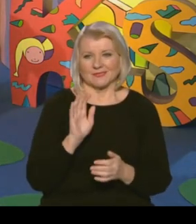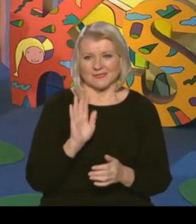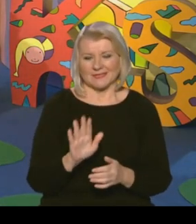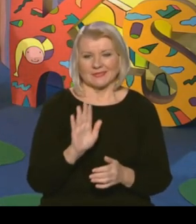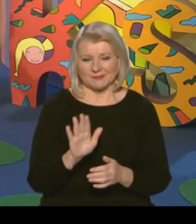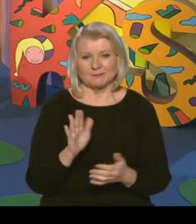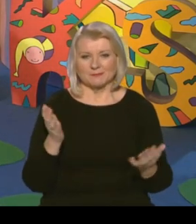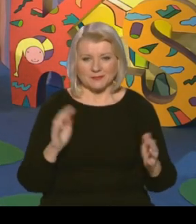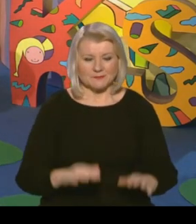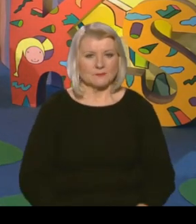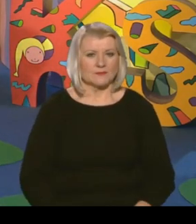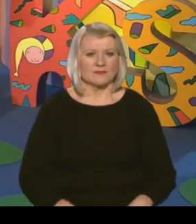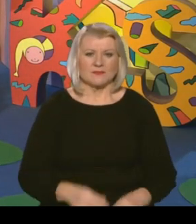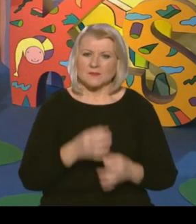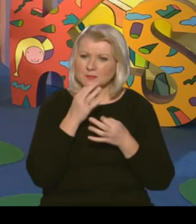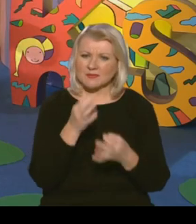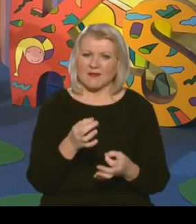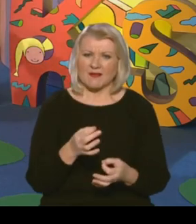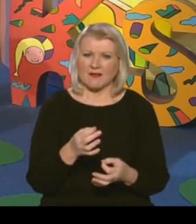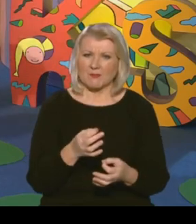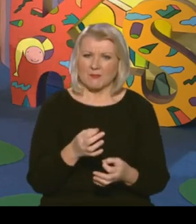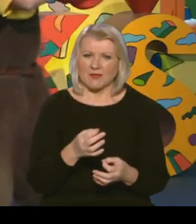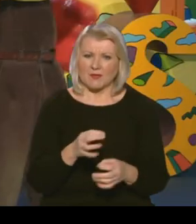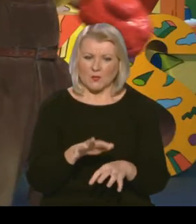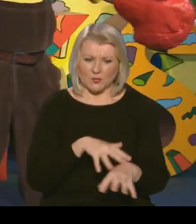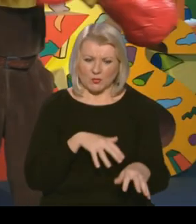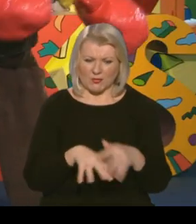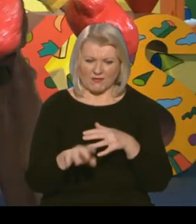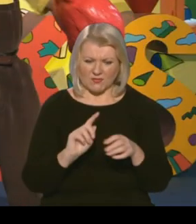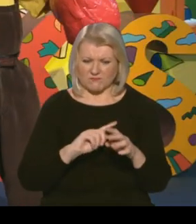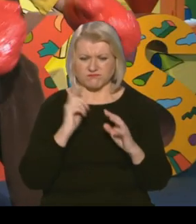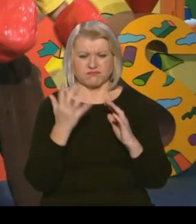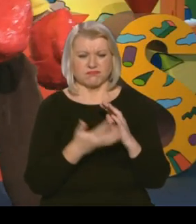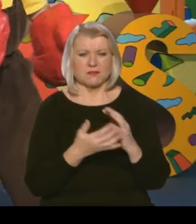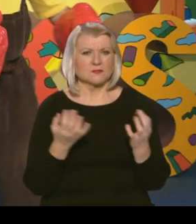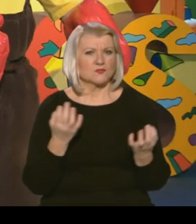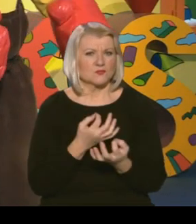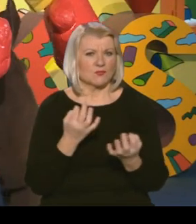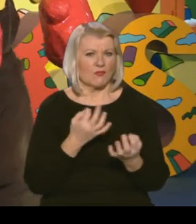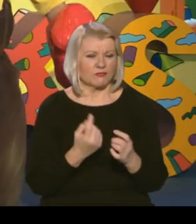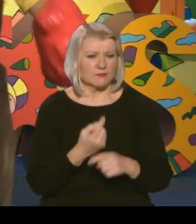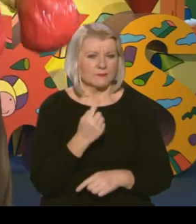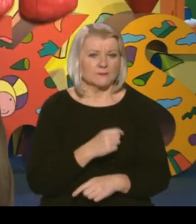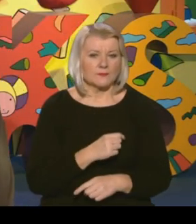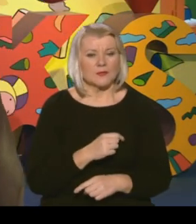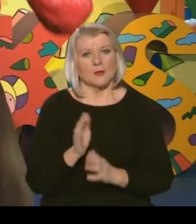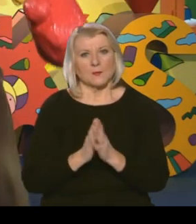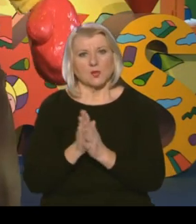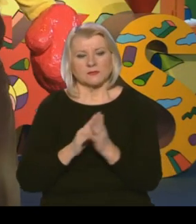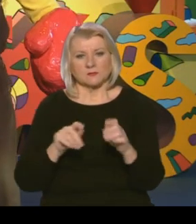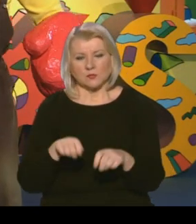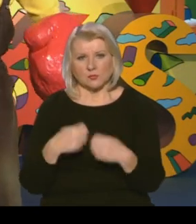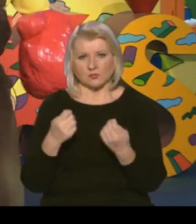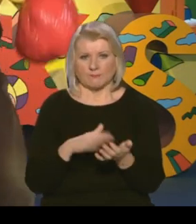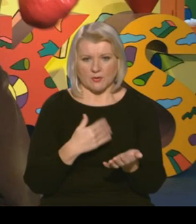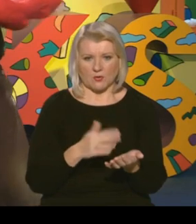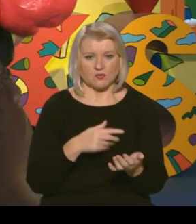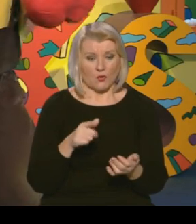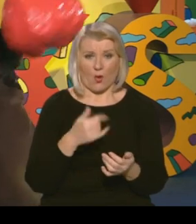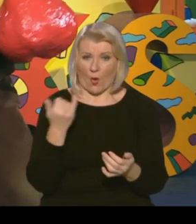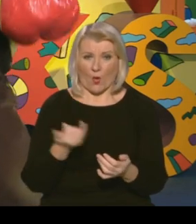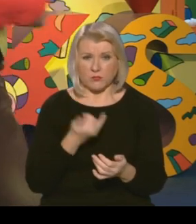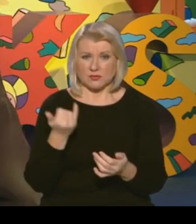Michale, Michale, co to máš za legrační rukavice? Co mě rušíš, Františku? A to nejsou obyčejné